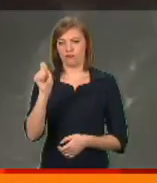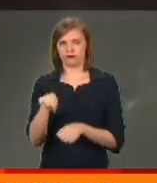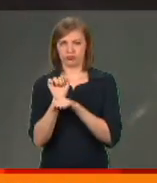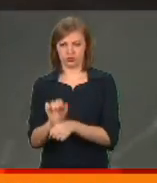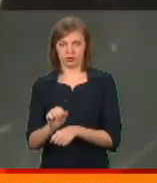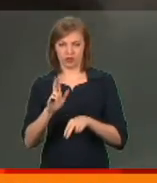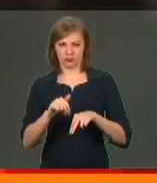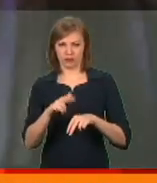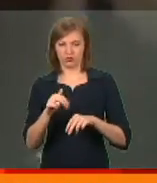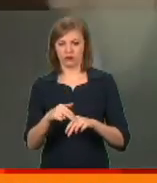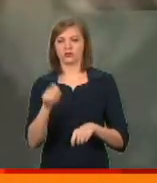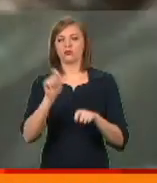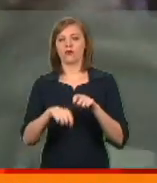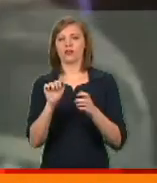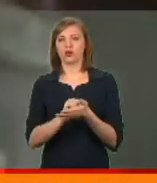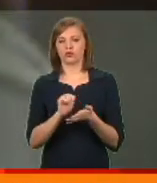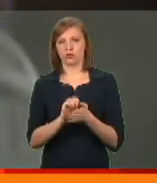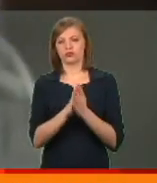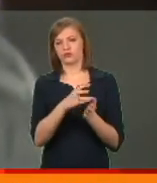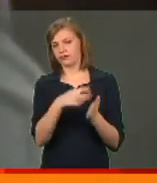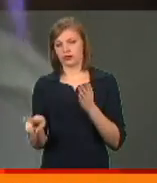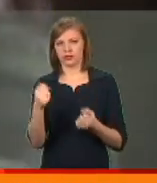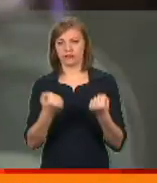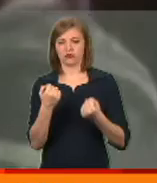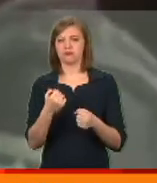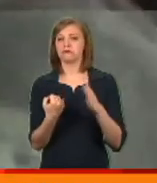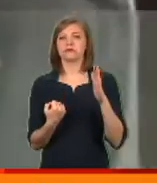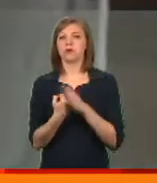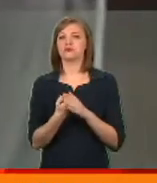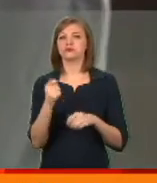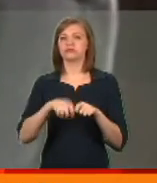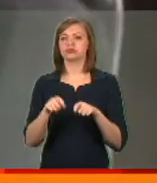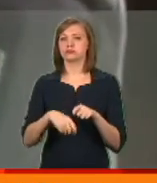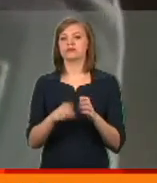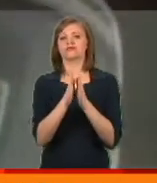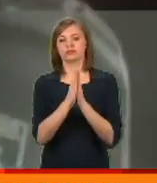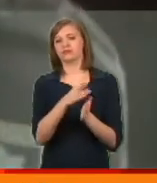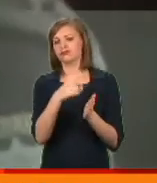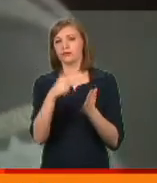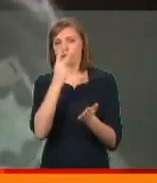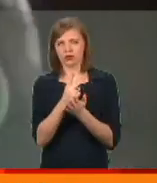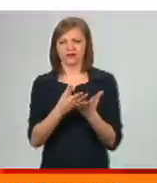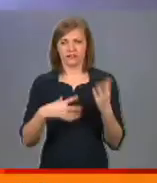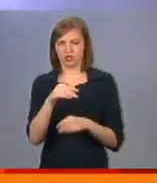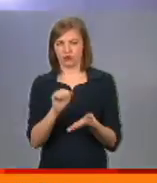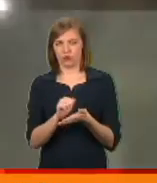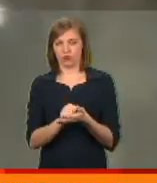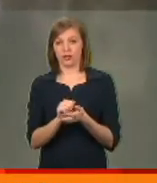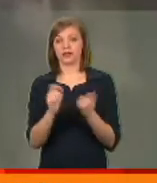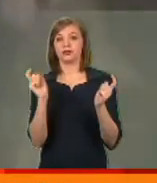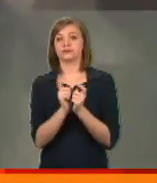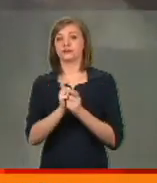спиняють правоохоронці. Перевірка документів, пожалуйста, вийти з автомобіля. На основі чого? Пожалуйста, показати всім документи.